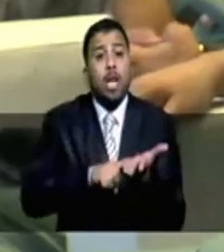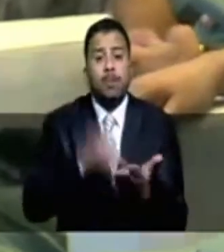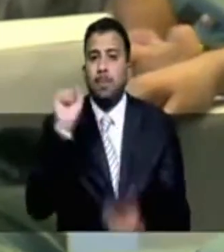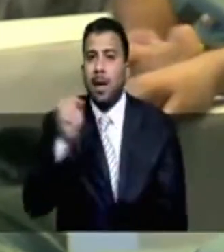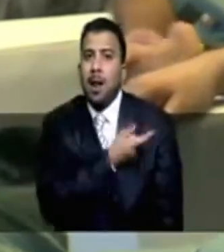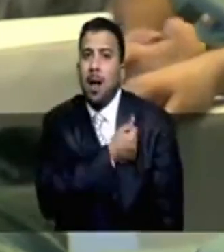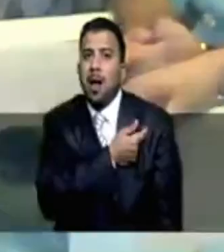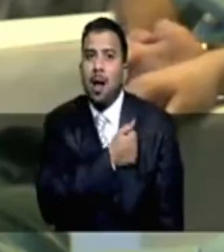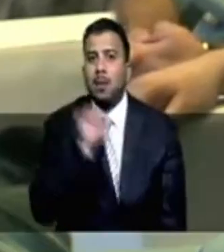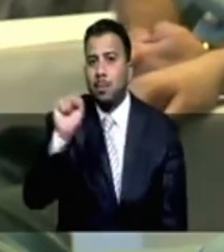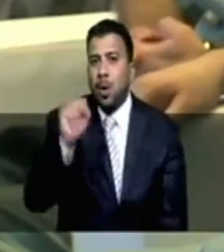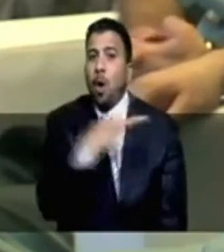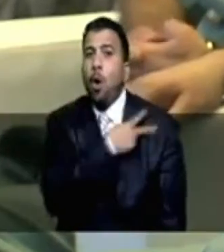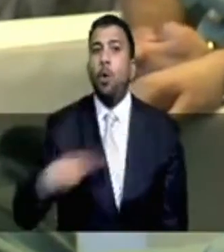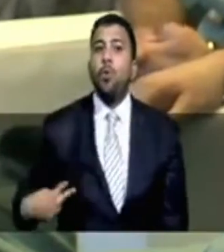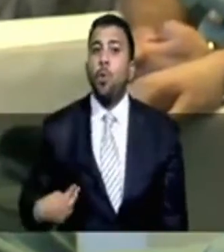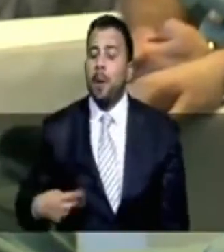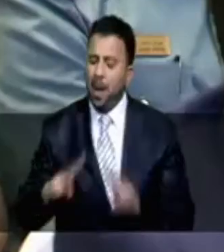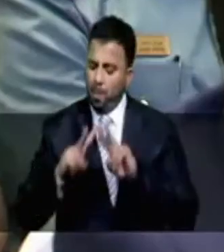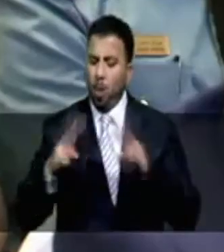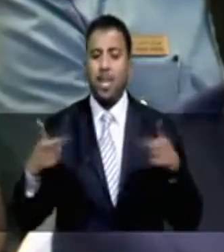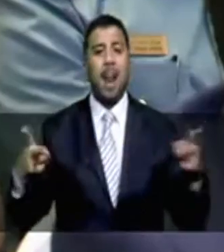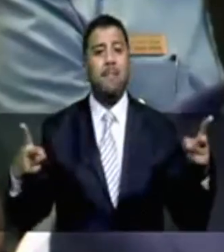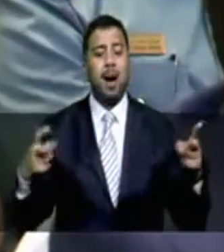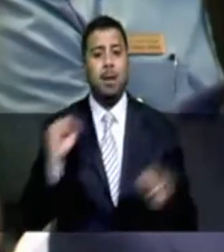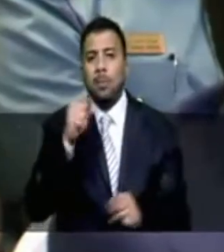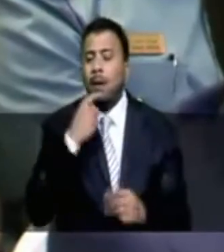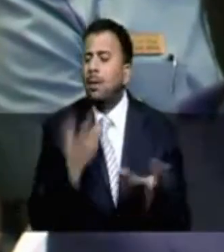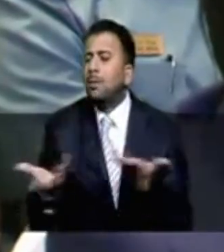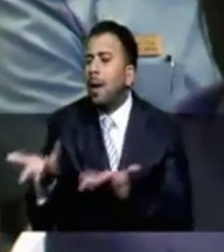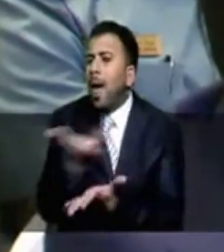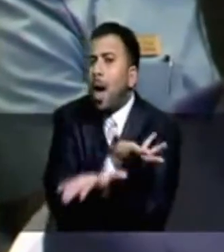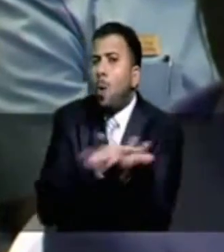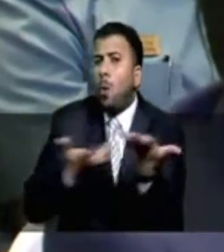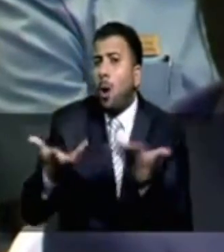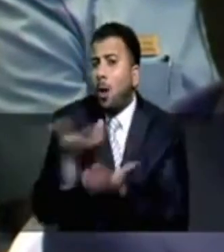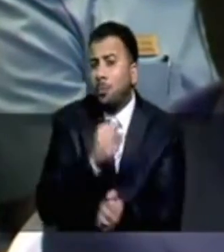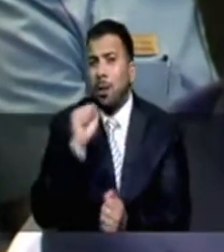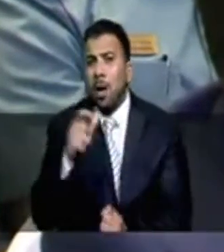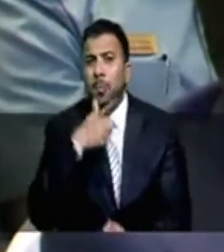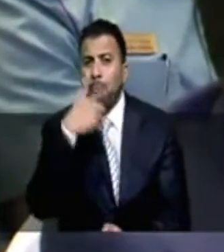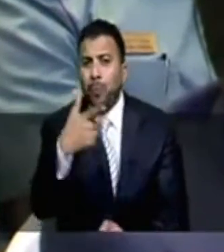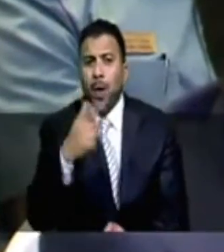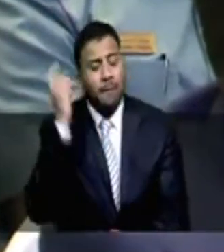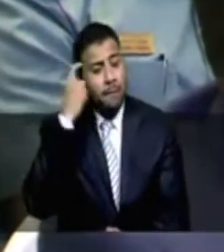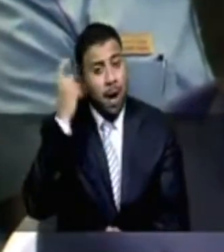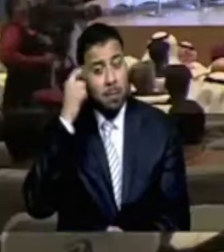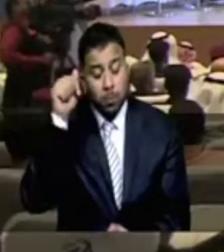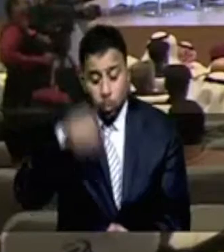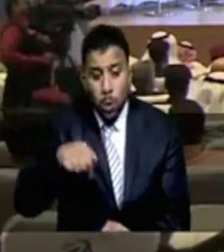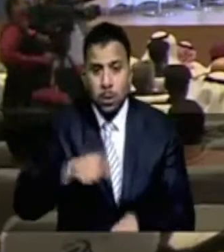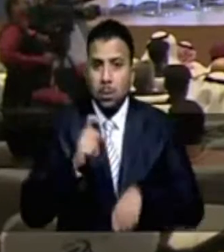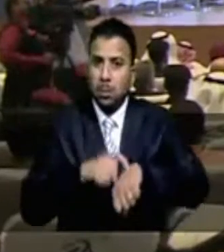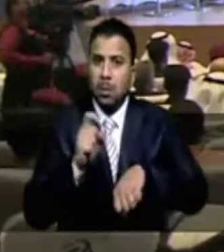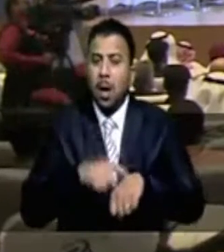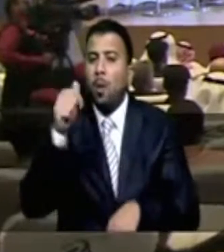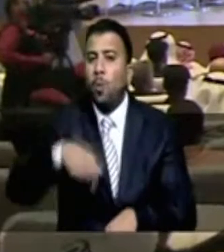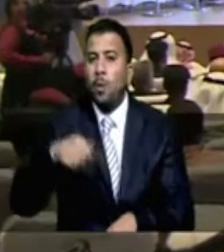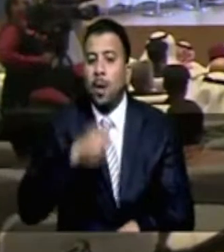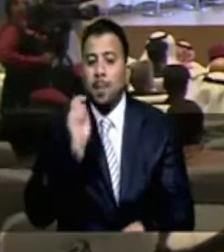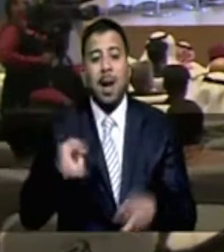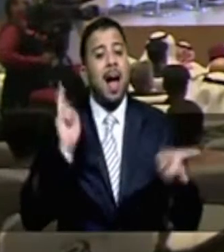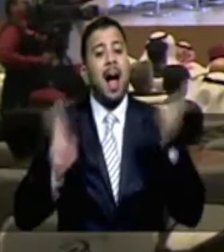الأمنية والجهات الحكومية المختلفة تناولها والتحذير من مغبتها في الوقت الراهن. وتخلل